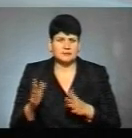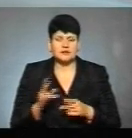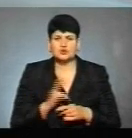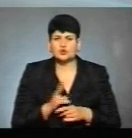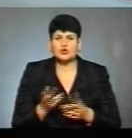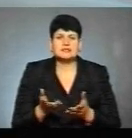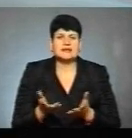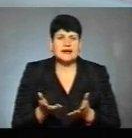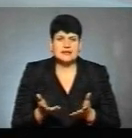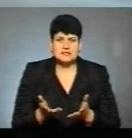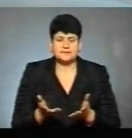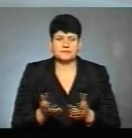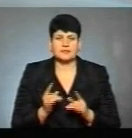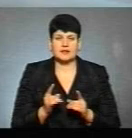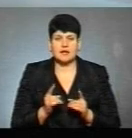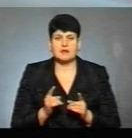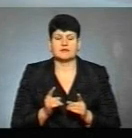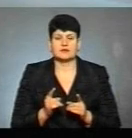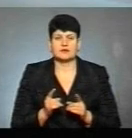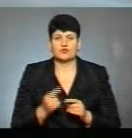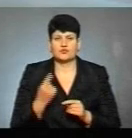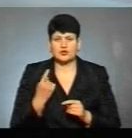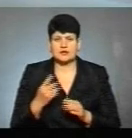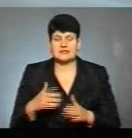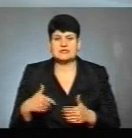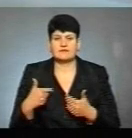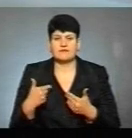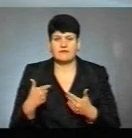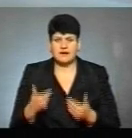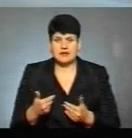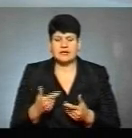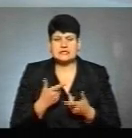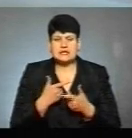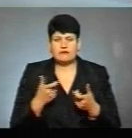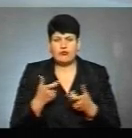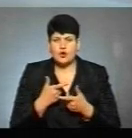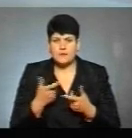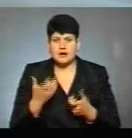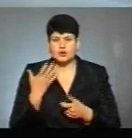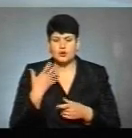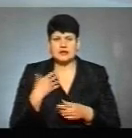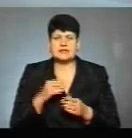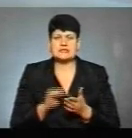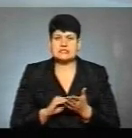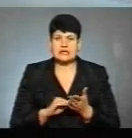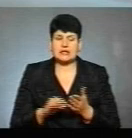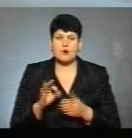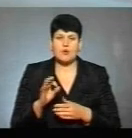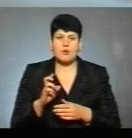хтось, ну, навіть от в одній з таких звернень, з тих інформацій, коли секретар обкому партії